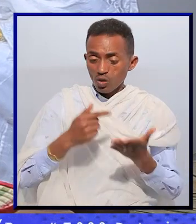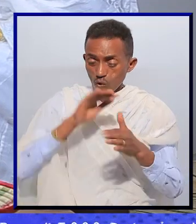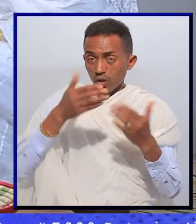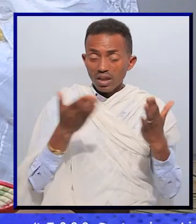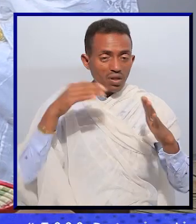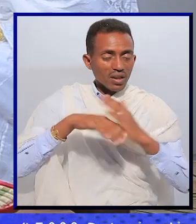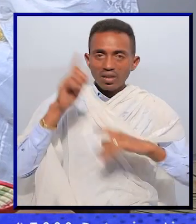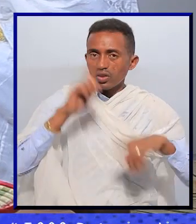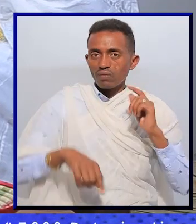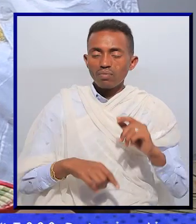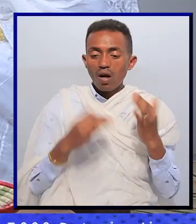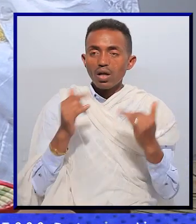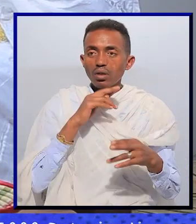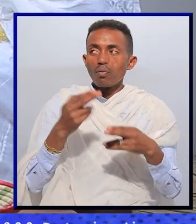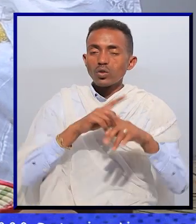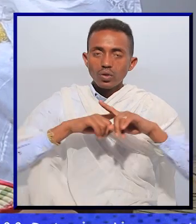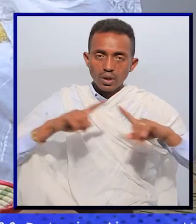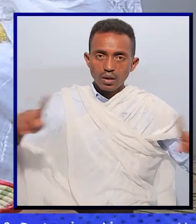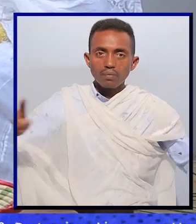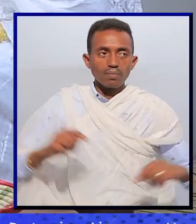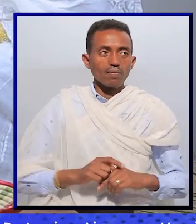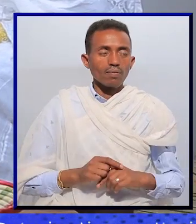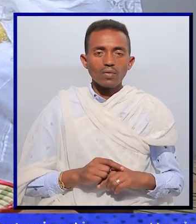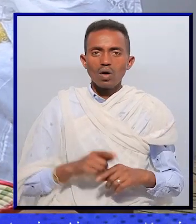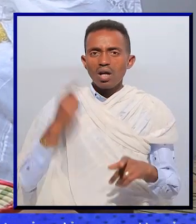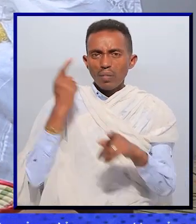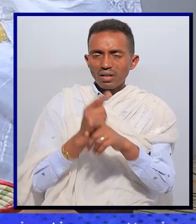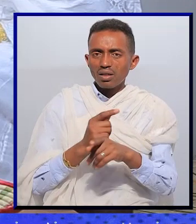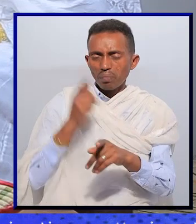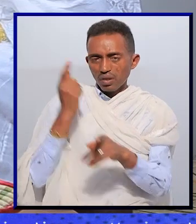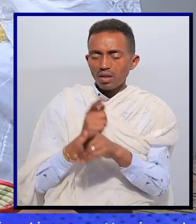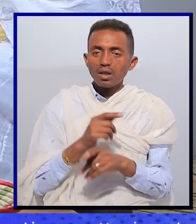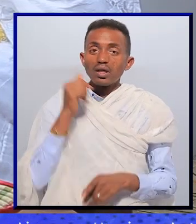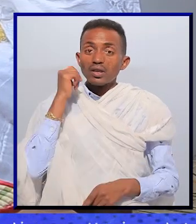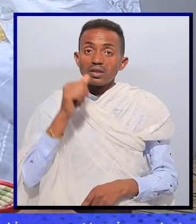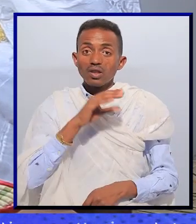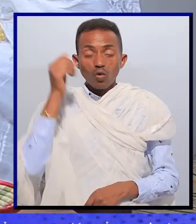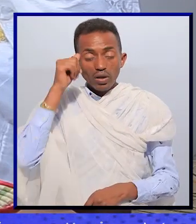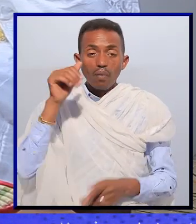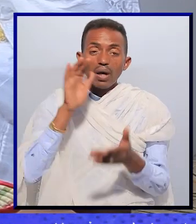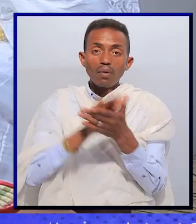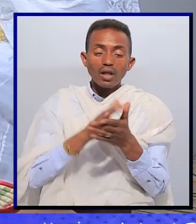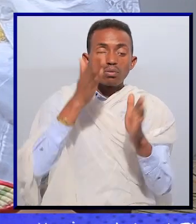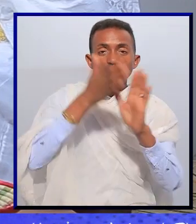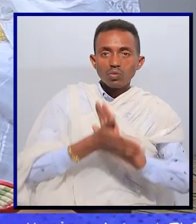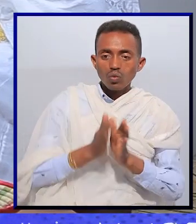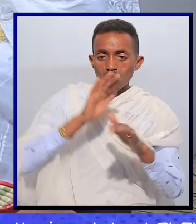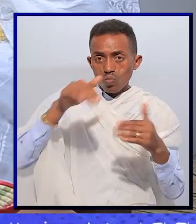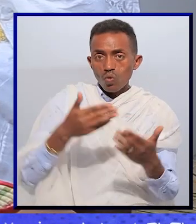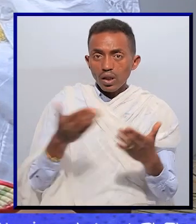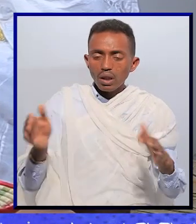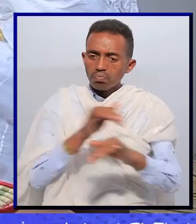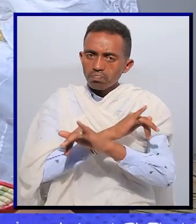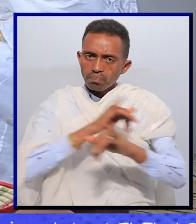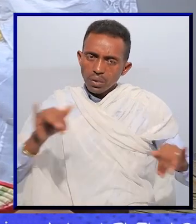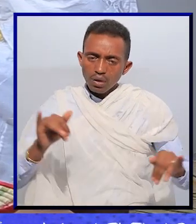ግን ኖርማሊ ወንድ ልጅና ሴት ልጅ በጋብቻ የሚፈጽሙትን አይነት ነገር እነሱም